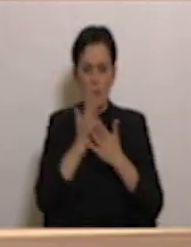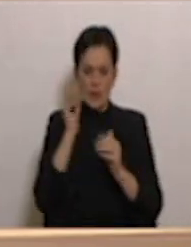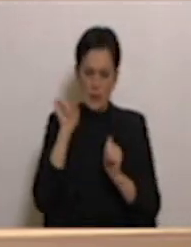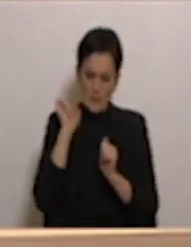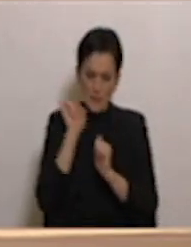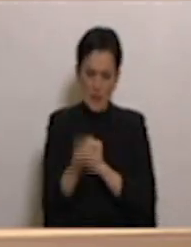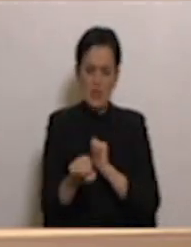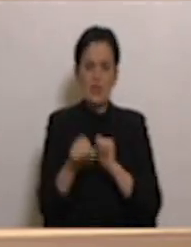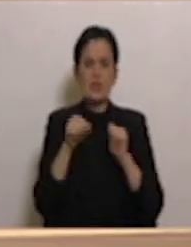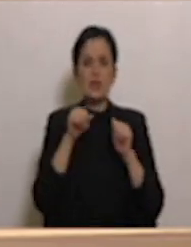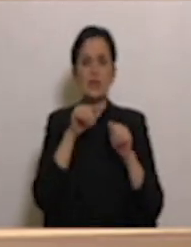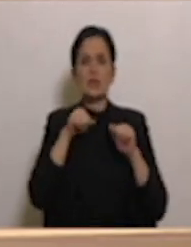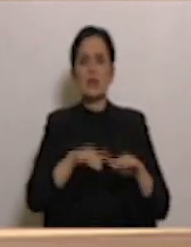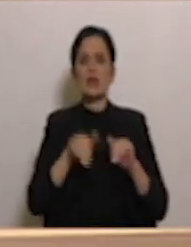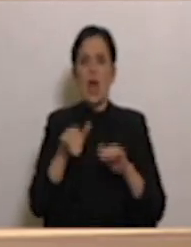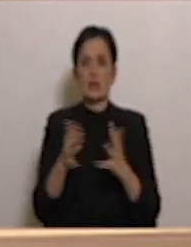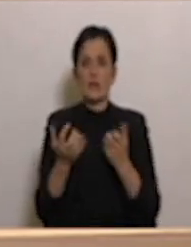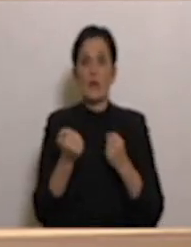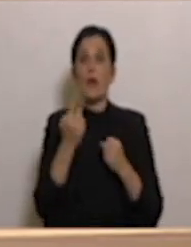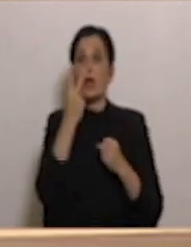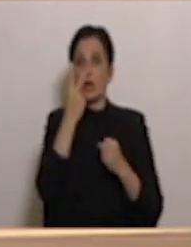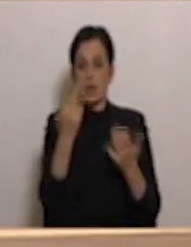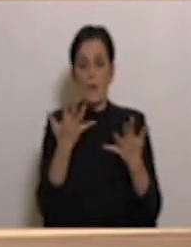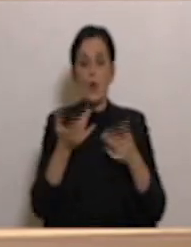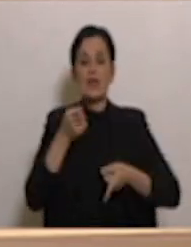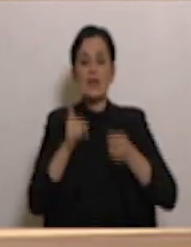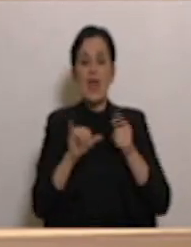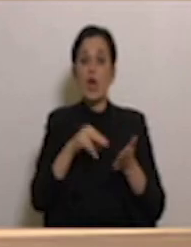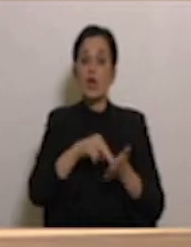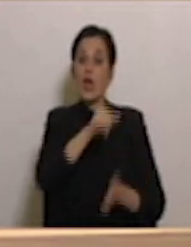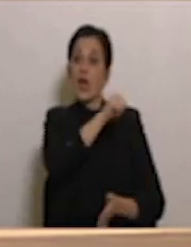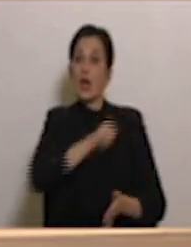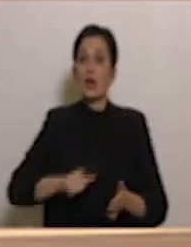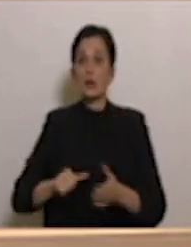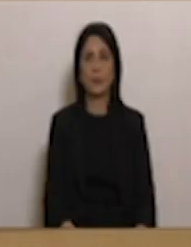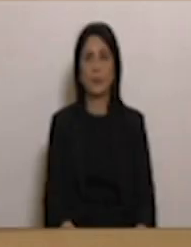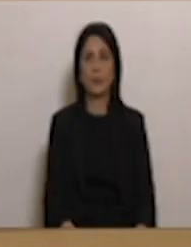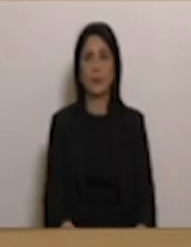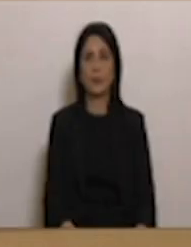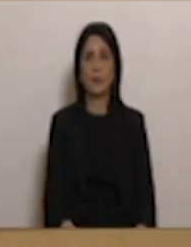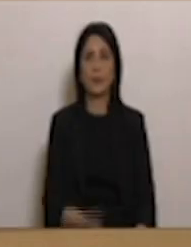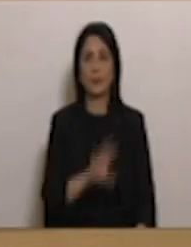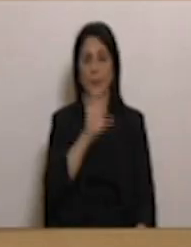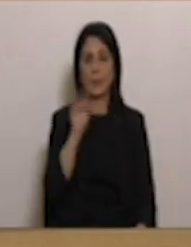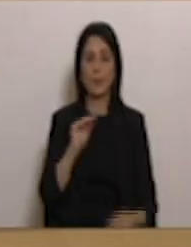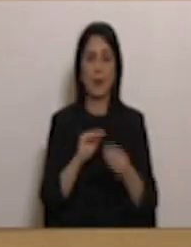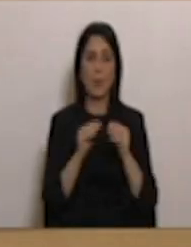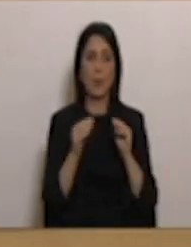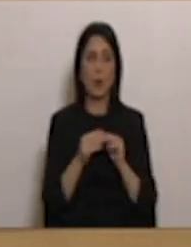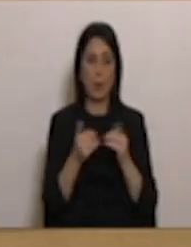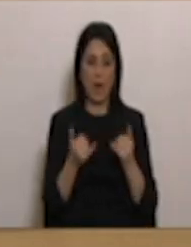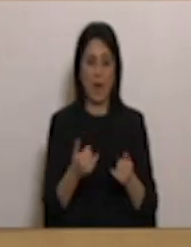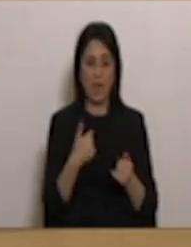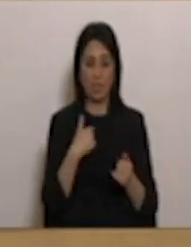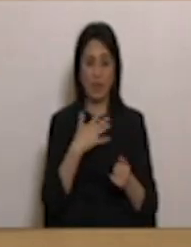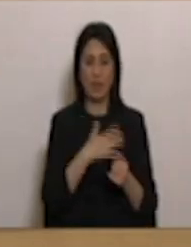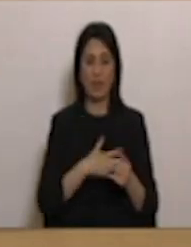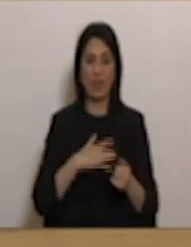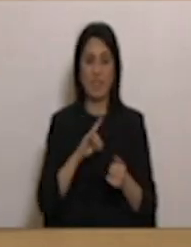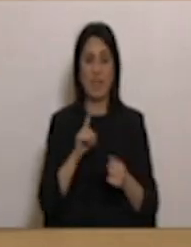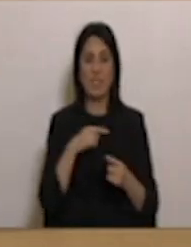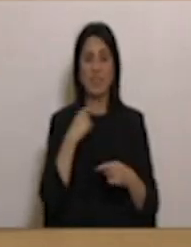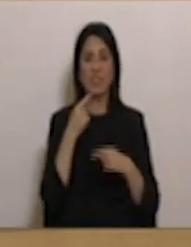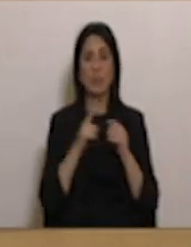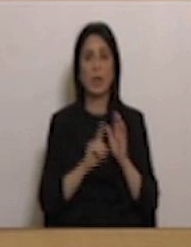ხელმიღებული გადაწყვეტილებები და მან გამოჩნდება სადგახართ რეალურად კლანის მხარეს თუ სასამართლოს მხარეს. ყველა პრობლემა, რომელიც ახლა ჩვენ გვაწუხებს და რაზეც